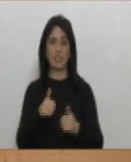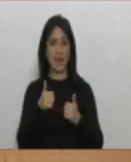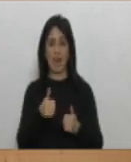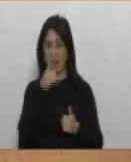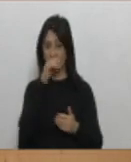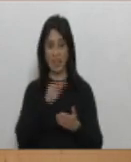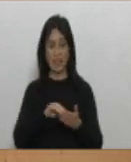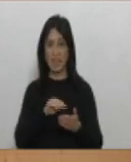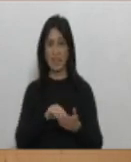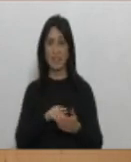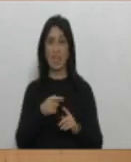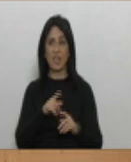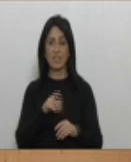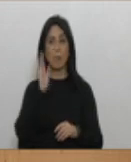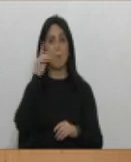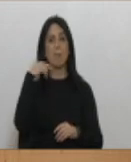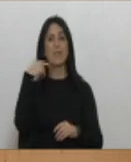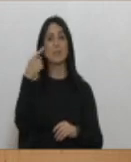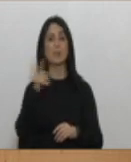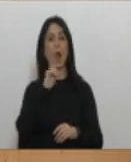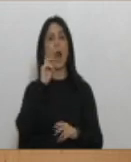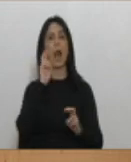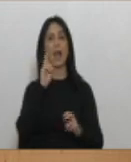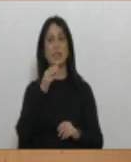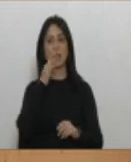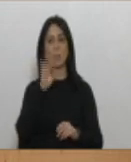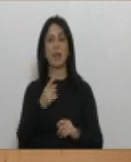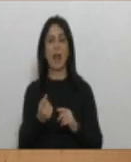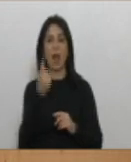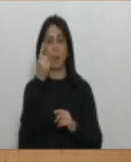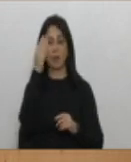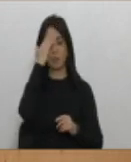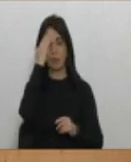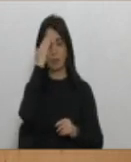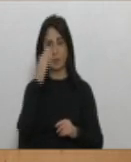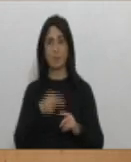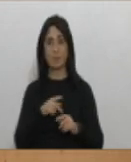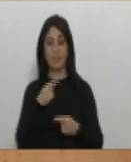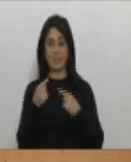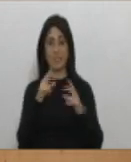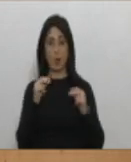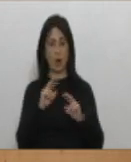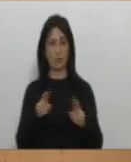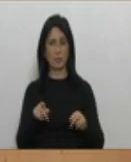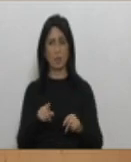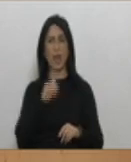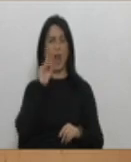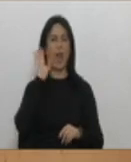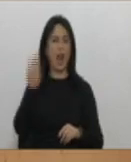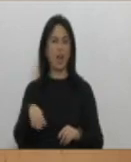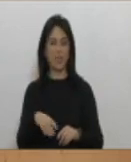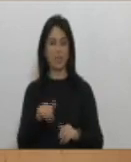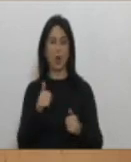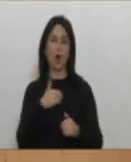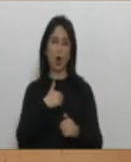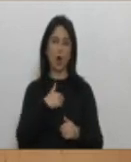დაწერა, ის ხომ პერსპექტიულია ახალგაზრდაა და მერე გამოაჩენს თავს. Ამ საუბარშიც ასე იყო. Ახალგაზრდა, როგორც მინდა